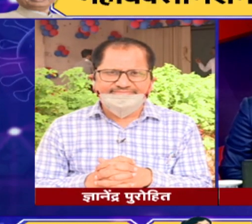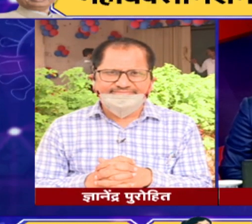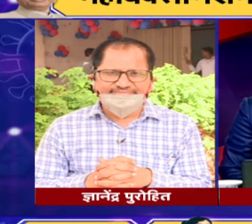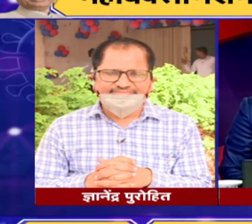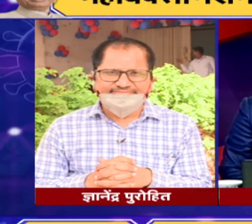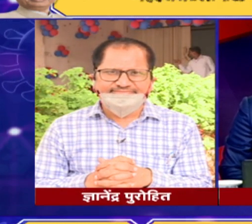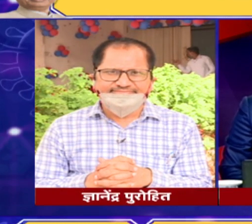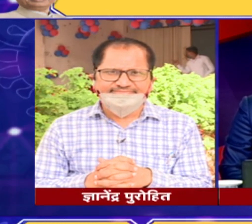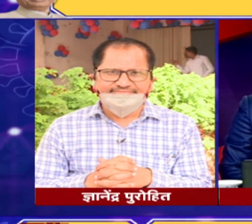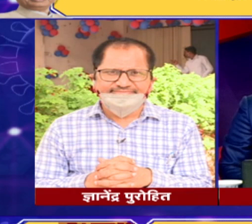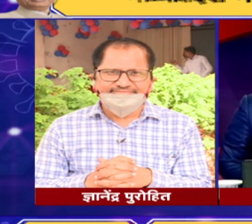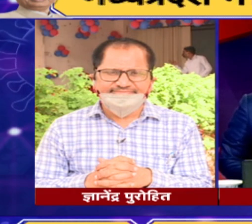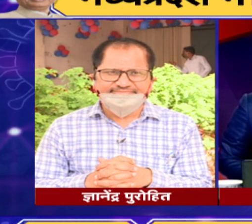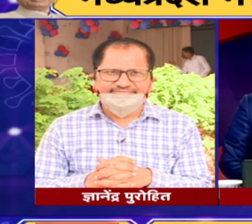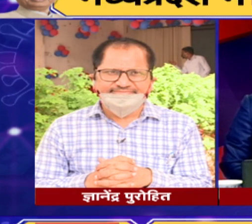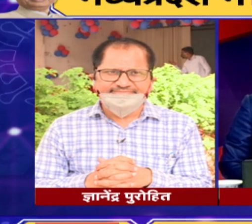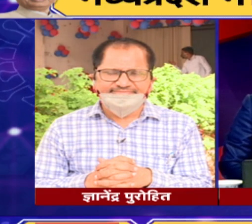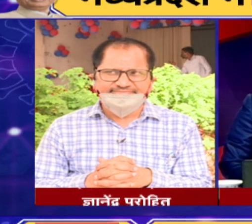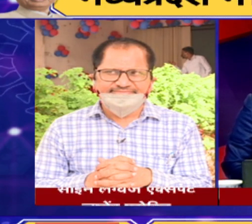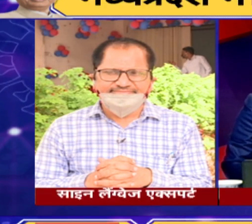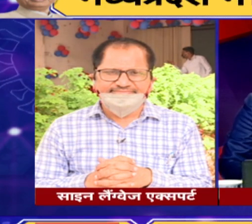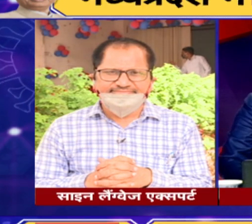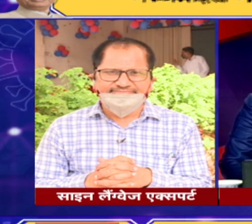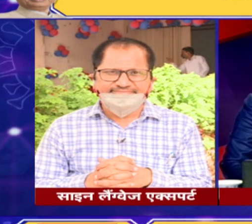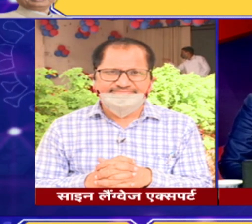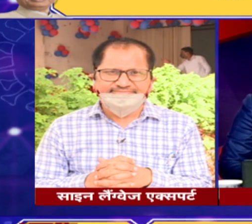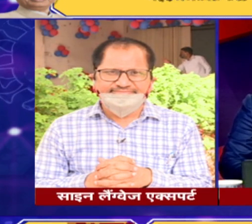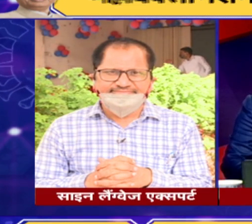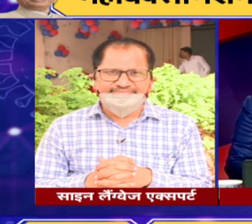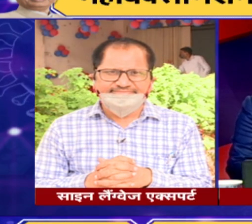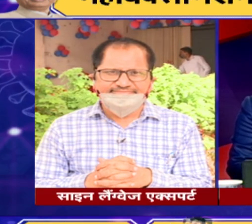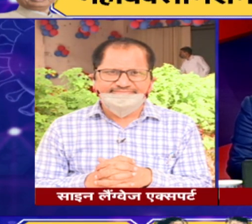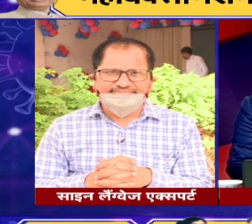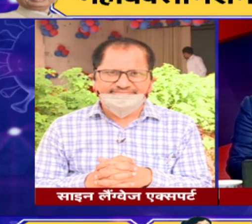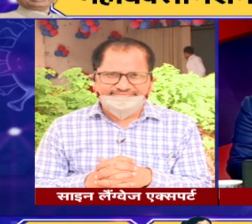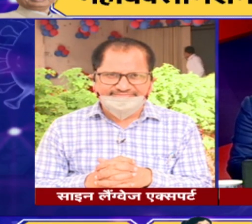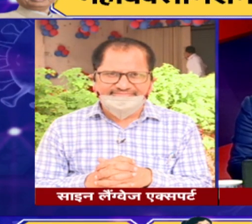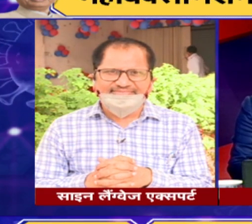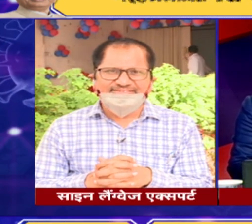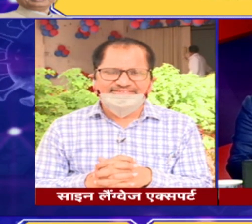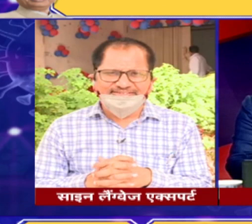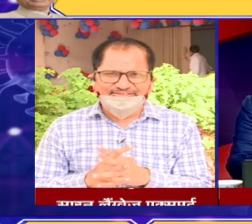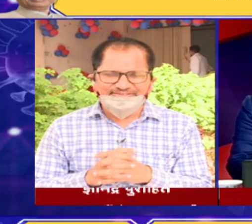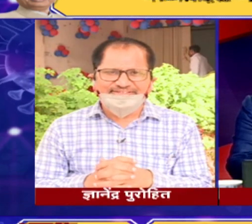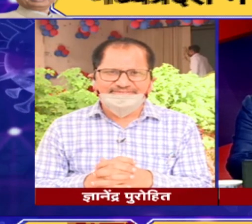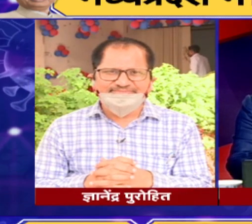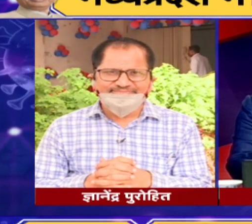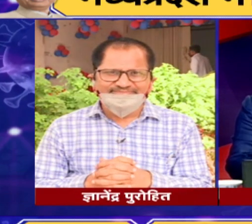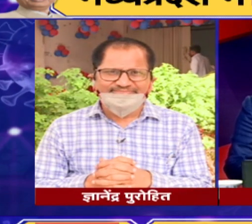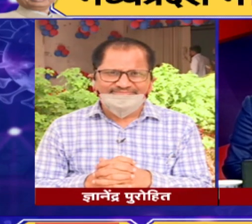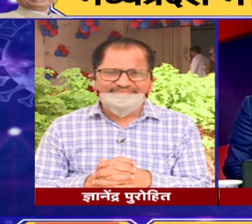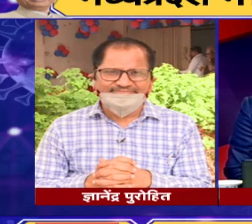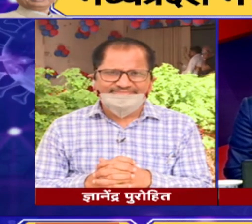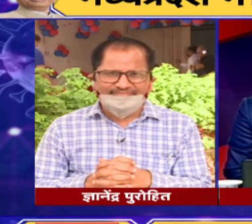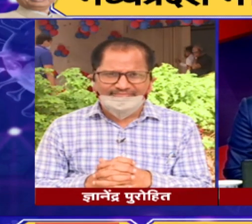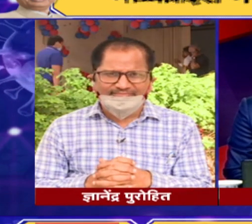धन्यवाद, नमस्कार आप सभी लोगों को। जी प्रद्युम्न सिंह जी, एक तो सबसे पहले योग दिवस के साथ साथ आपका एक बड़ा महा